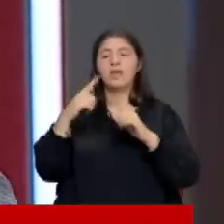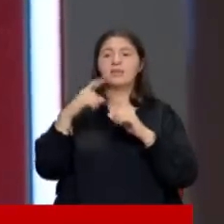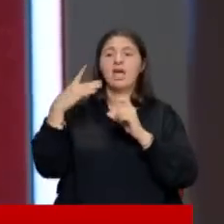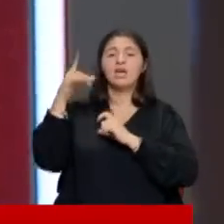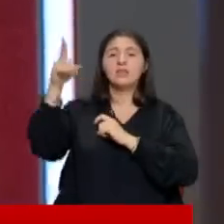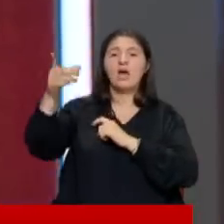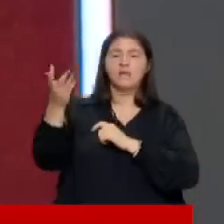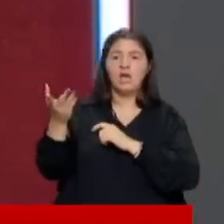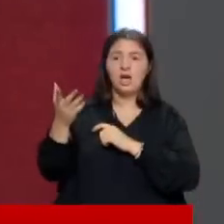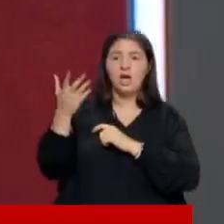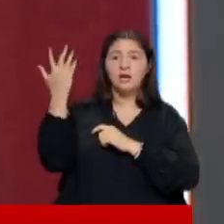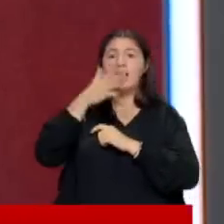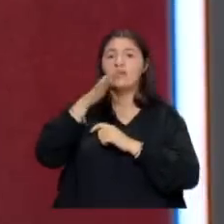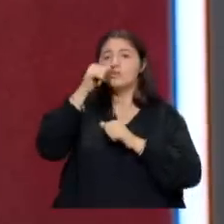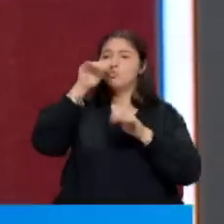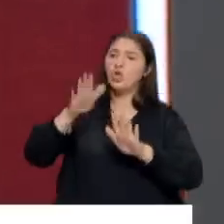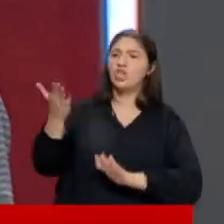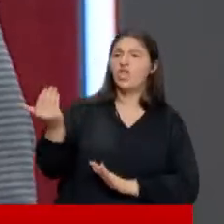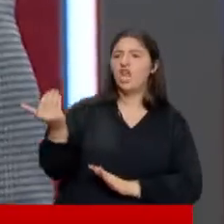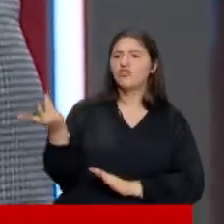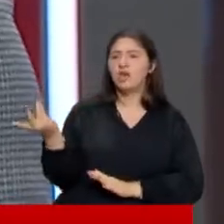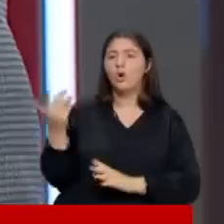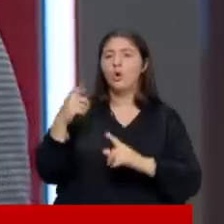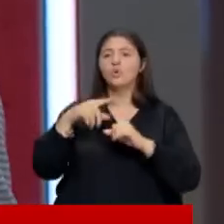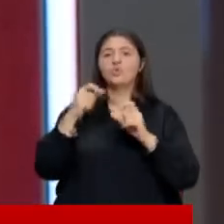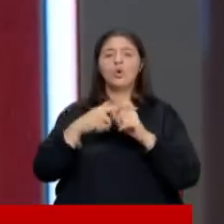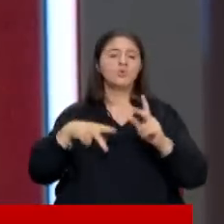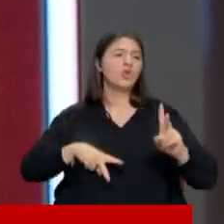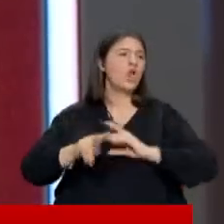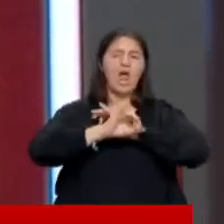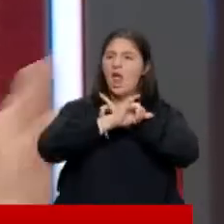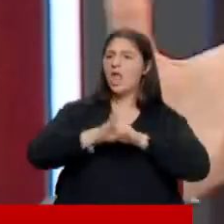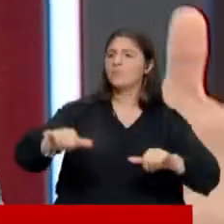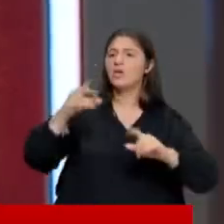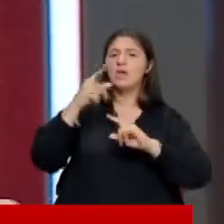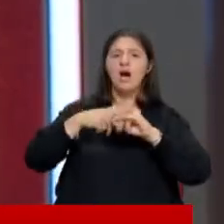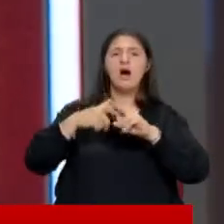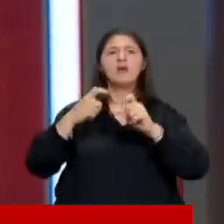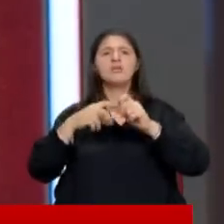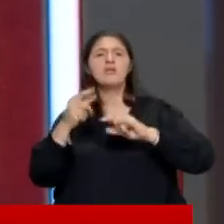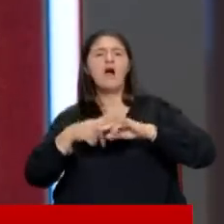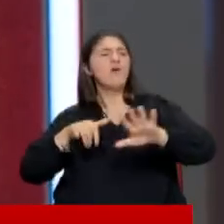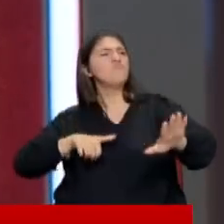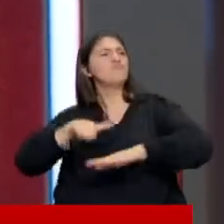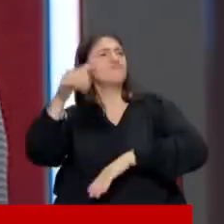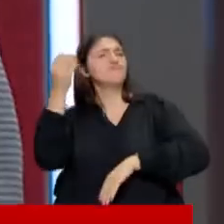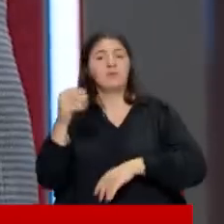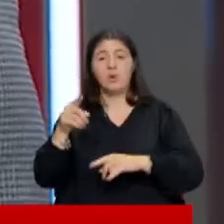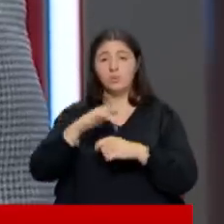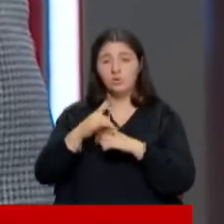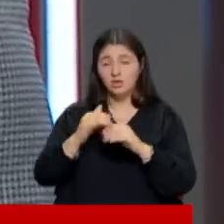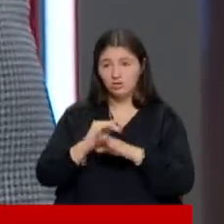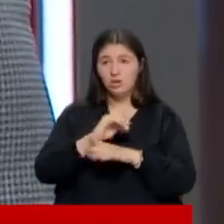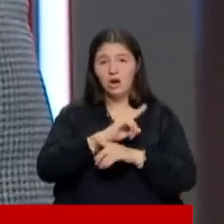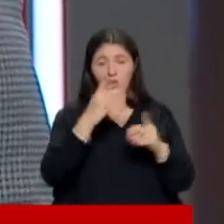şey Karadeniz doğalgazı gelecek Tok bütün yollarda işte ihyalar sihalar falan şimdi böyle bir ülkede